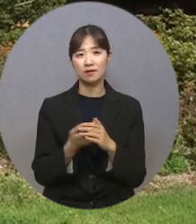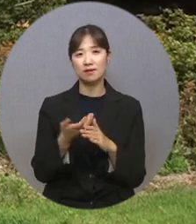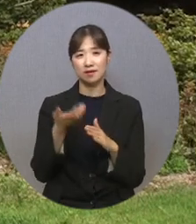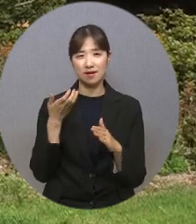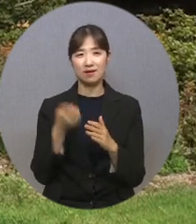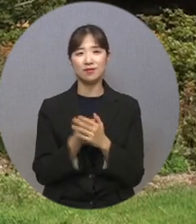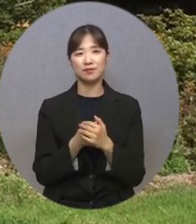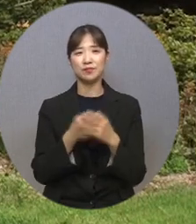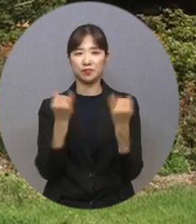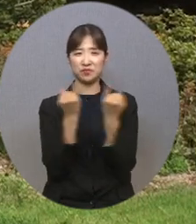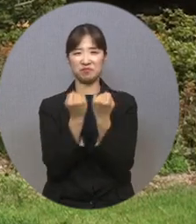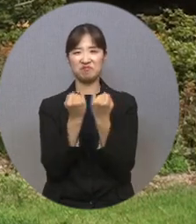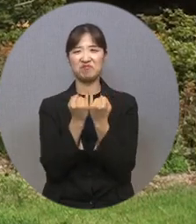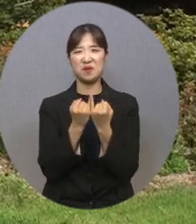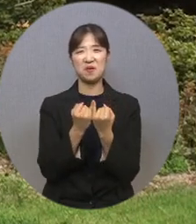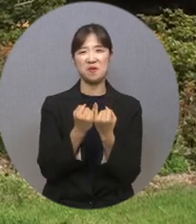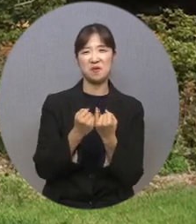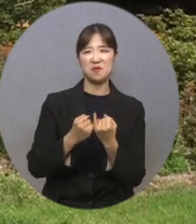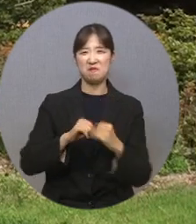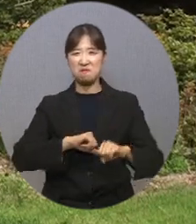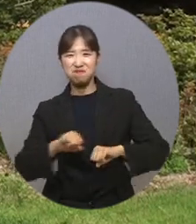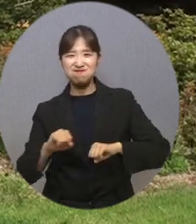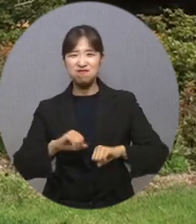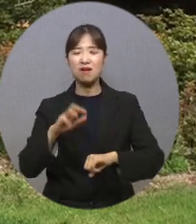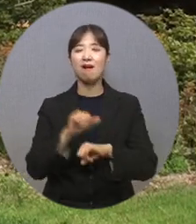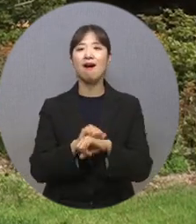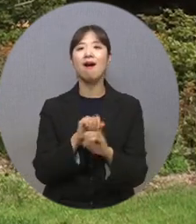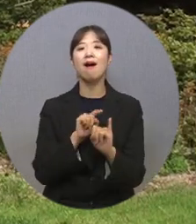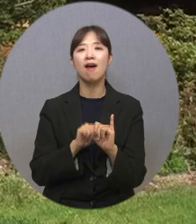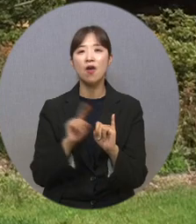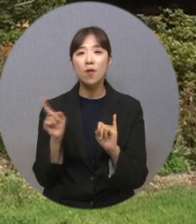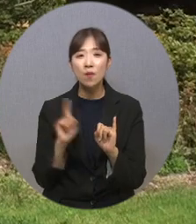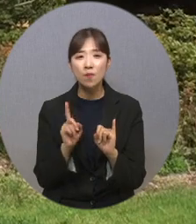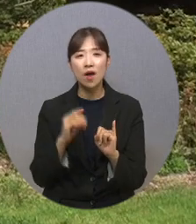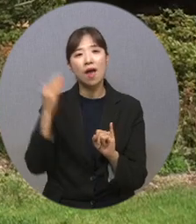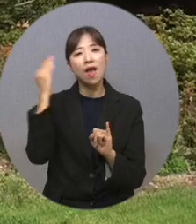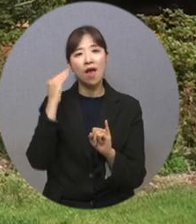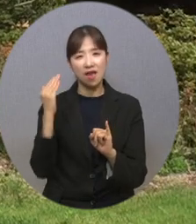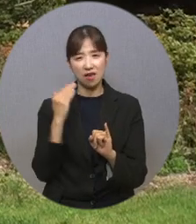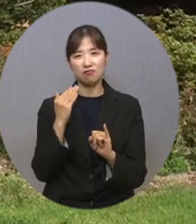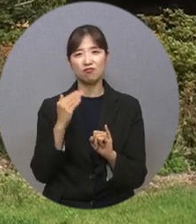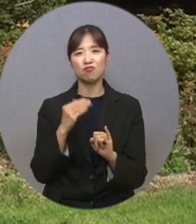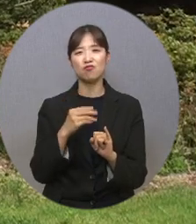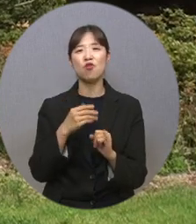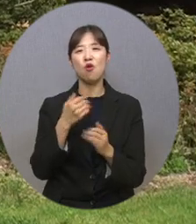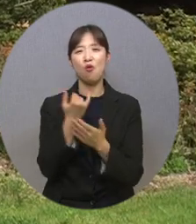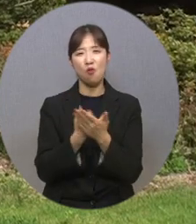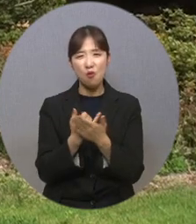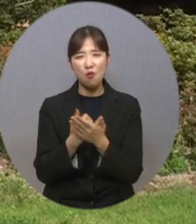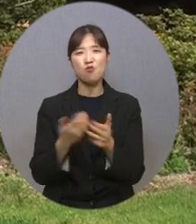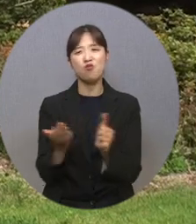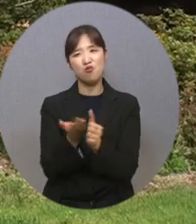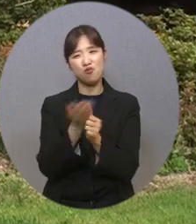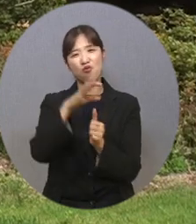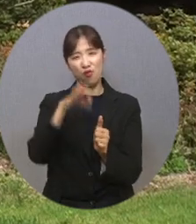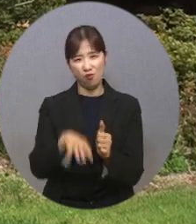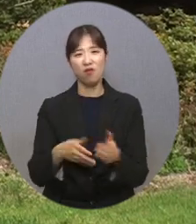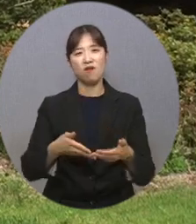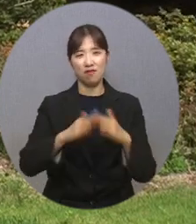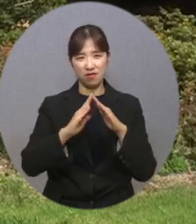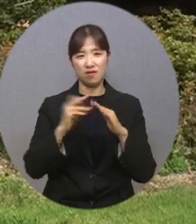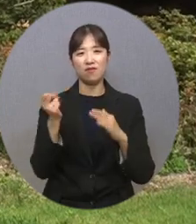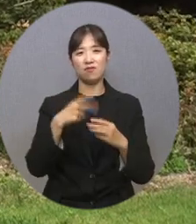아까 여걸이라고 말씀드렸는데 한국에 그 고위권도 세우고 많은 일을 했는데